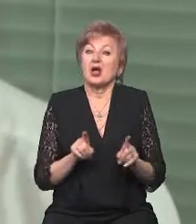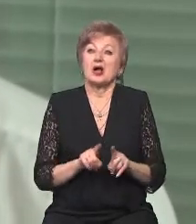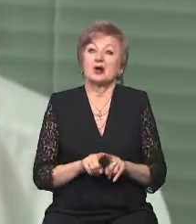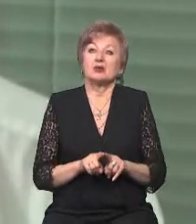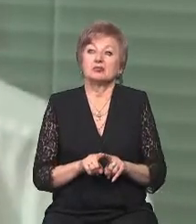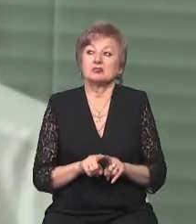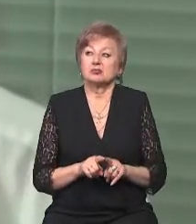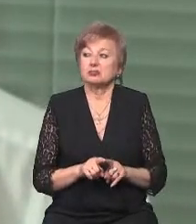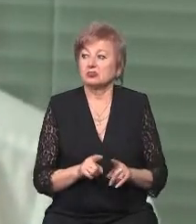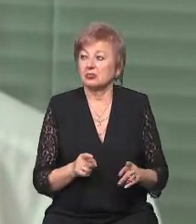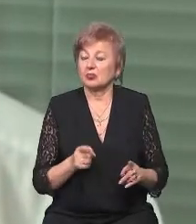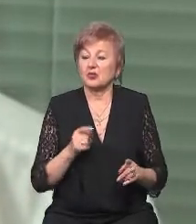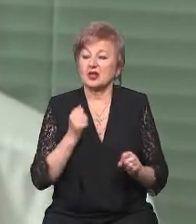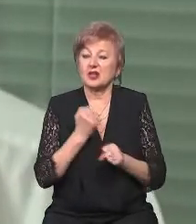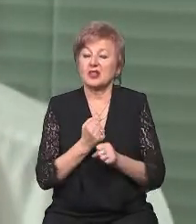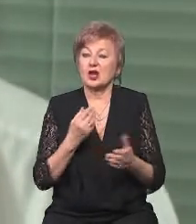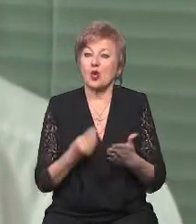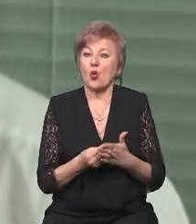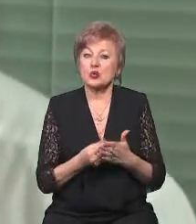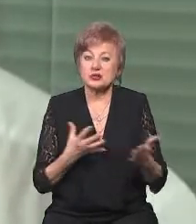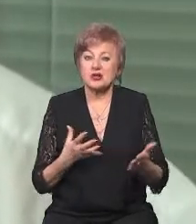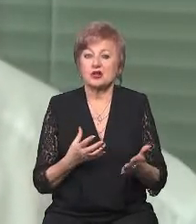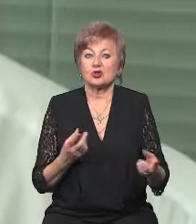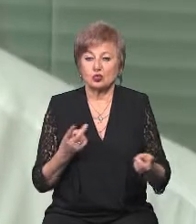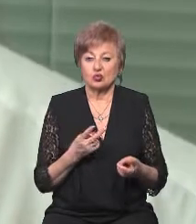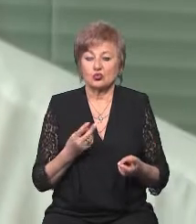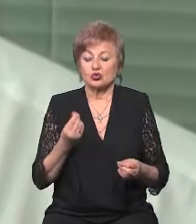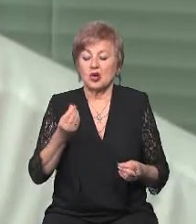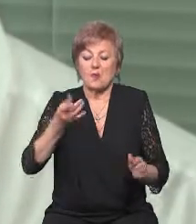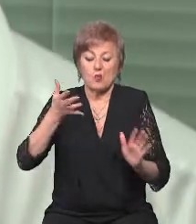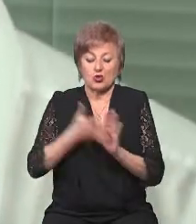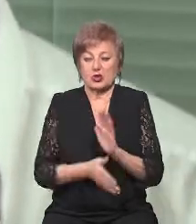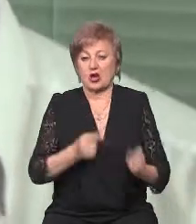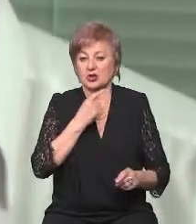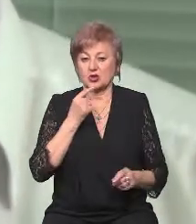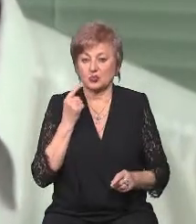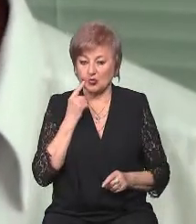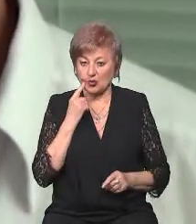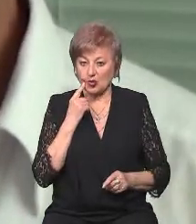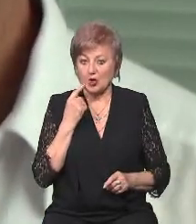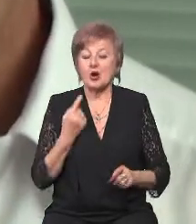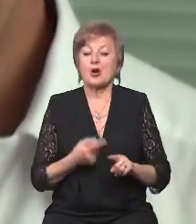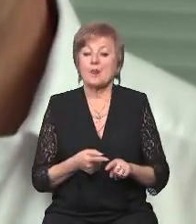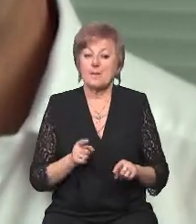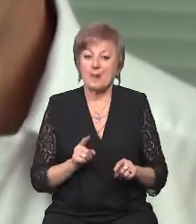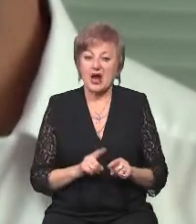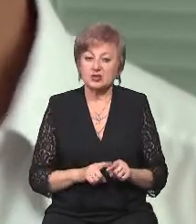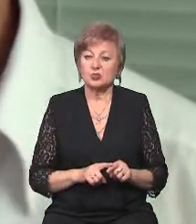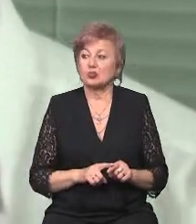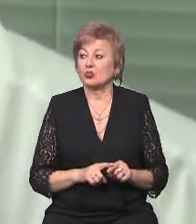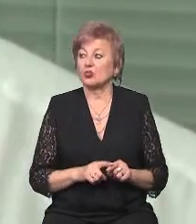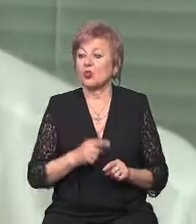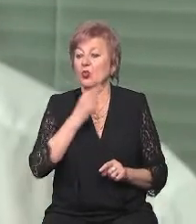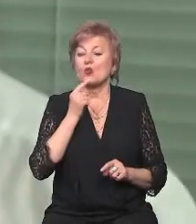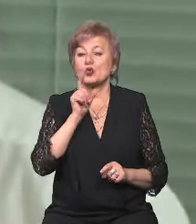щоб провести цю оцінку, треба витратити досить великі кошти. І тому на цьому етапі в